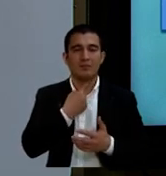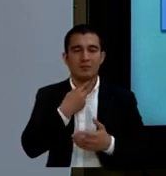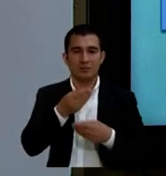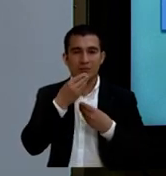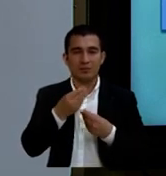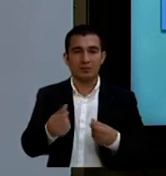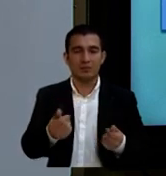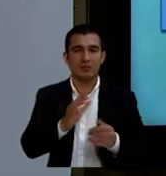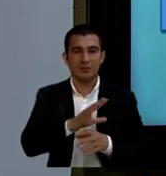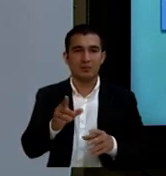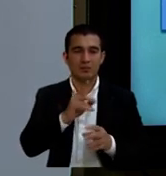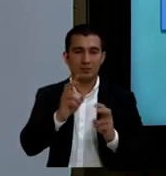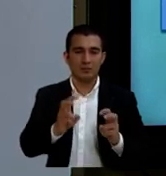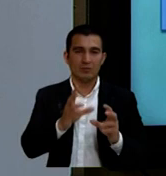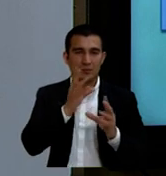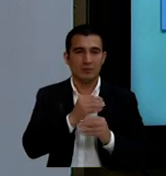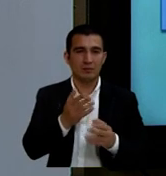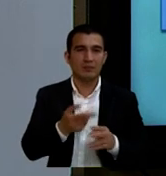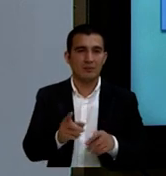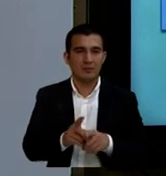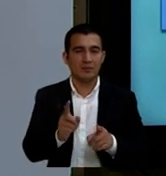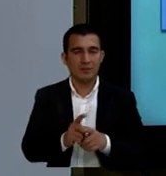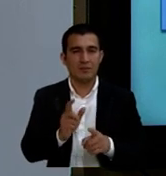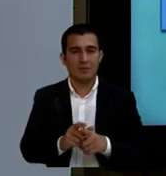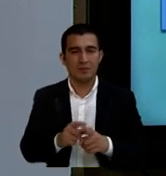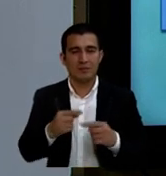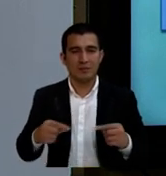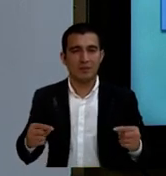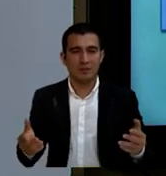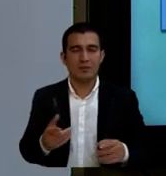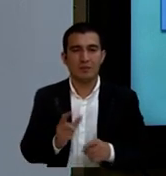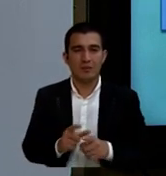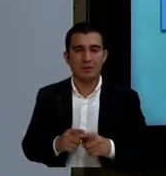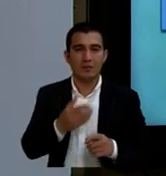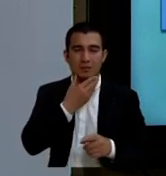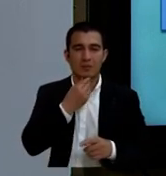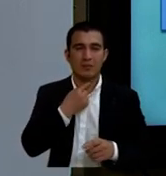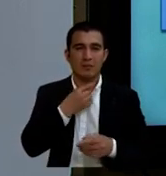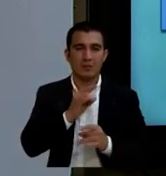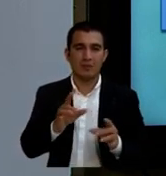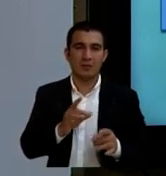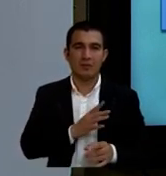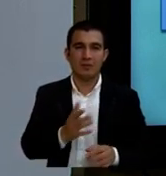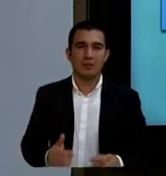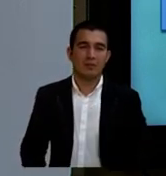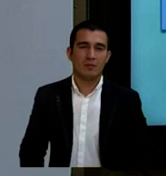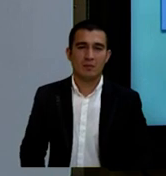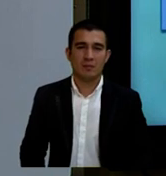ovutib so'zlariga diqqat qiling, qo'shtirnoq qolindi va alohida ohang bilan o'qidik. Albatta kinoya qilindi.